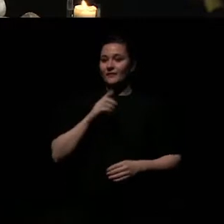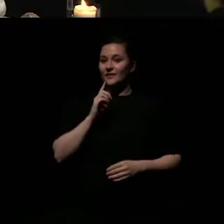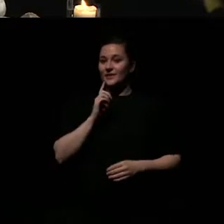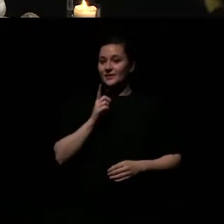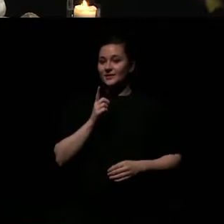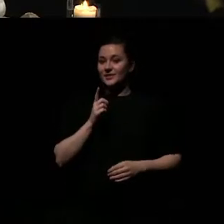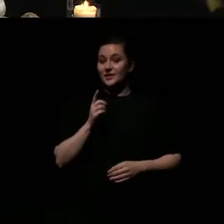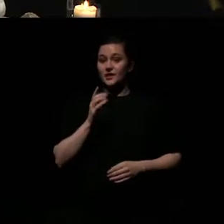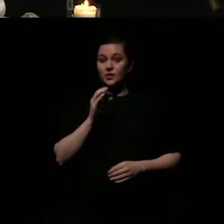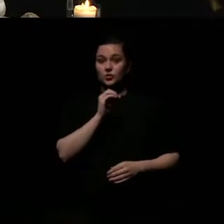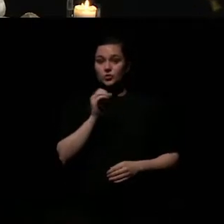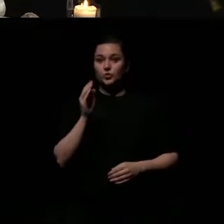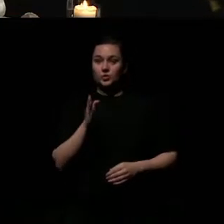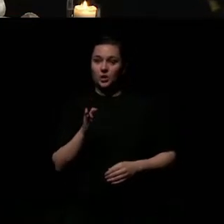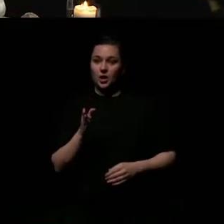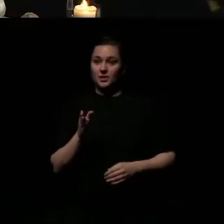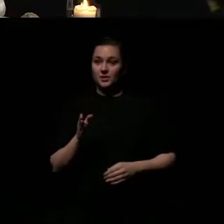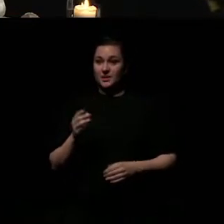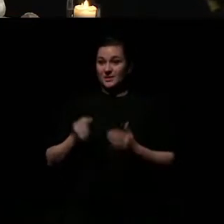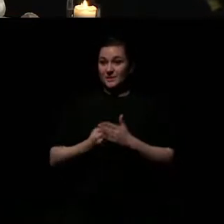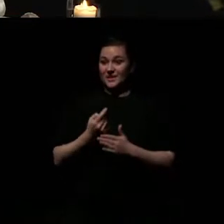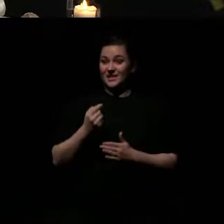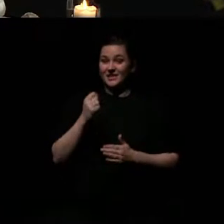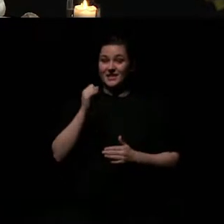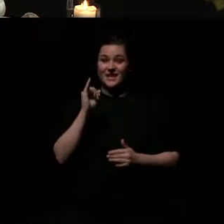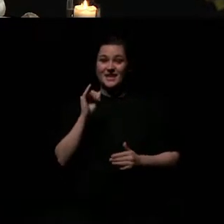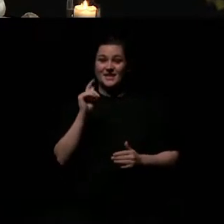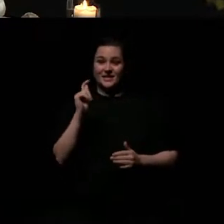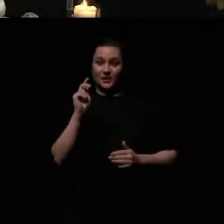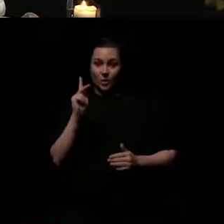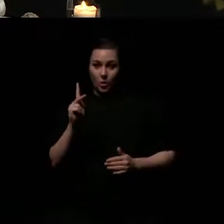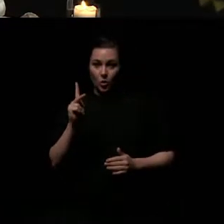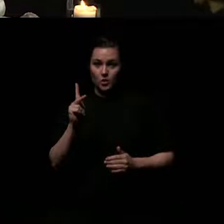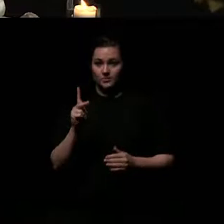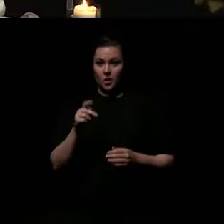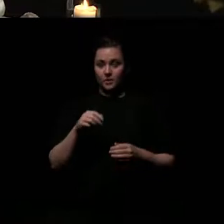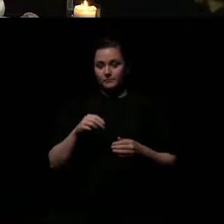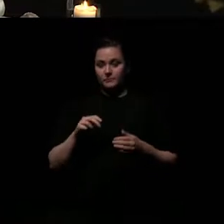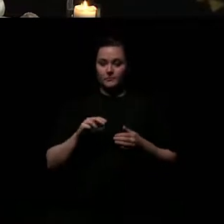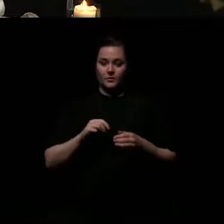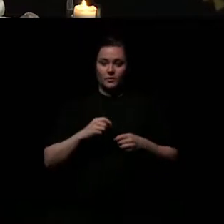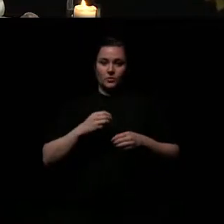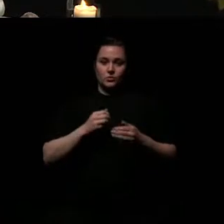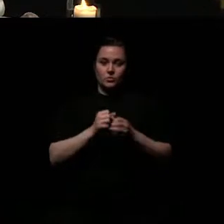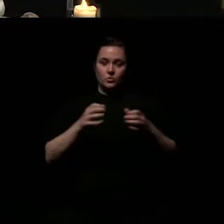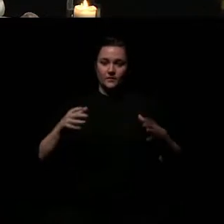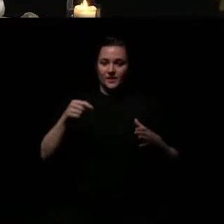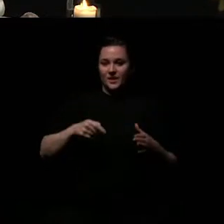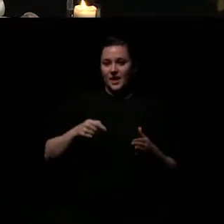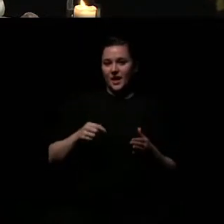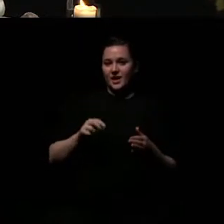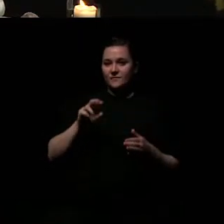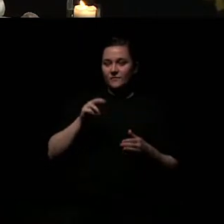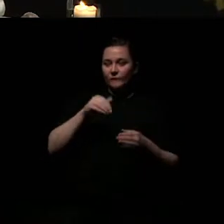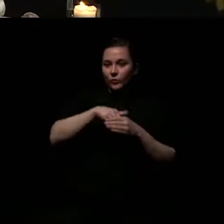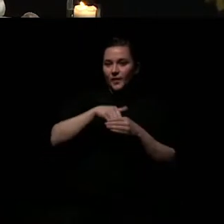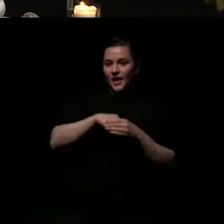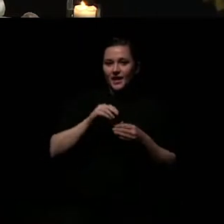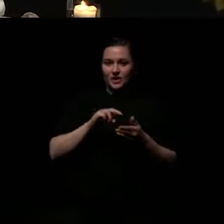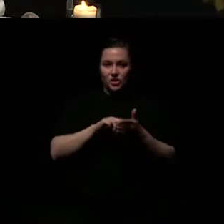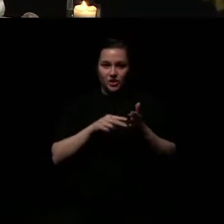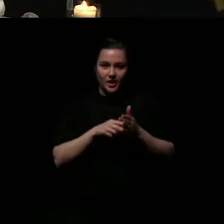Nyttårsaksen til å si tusen takk spesielt til ITK som har utviklet dette flotte digitale voteringssystemet. Det gjør det veldig mye lettere å drive en organisasjon